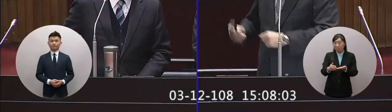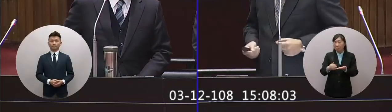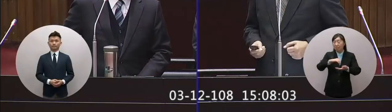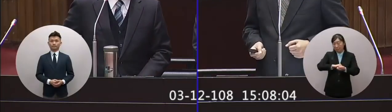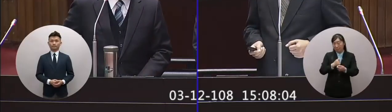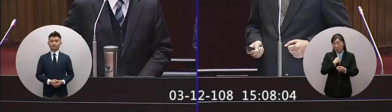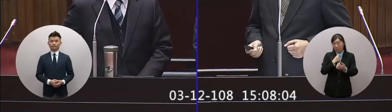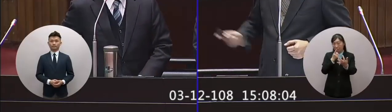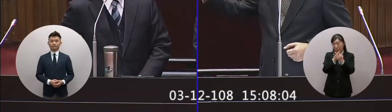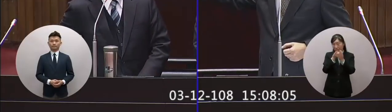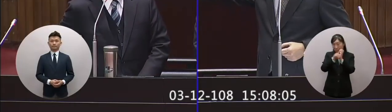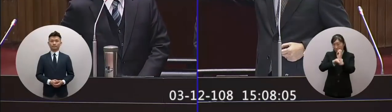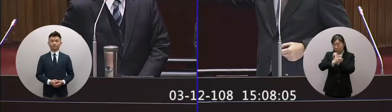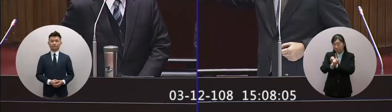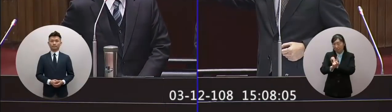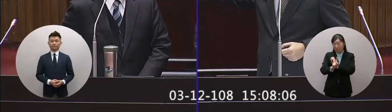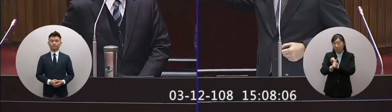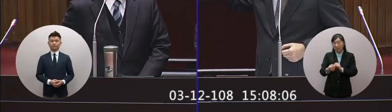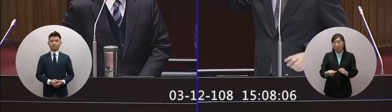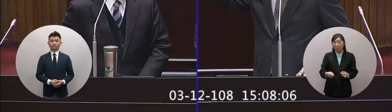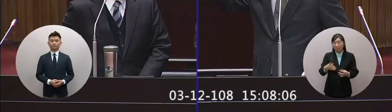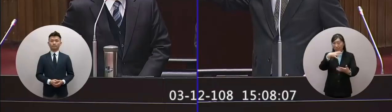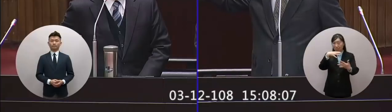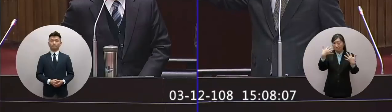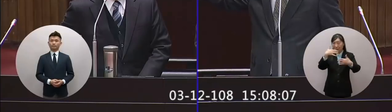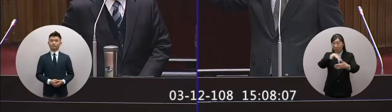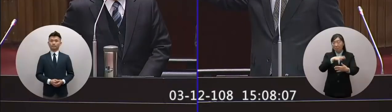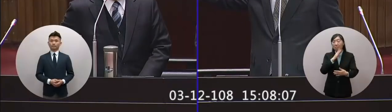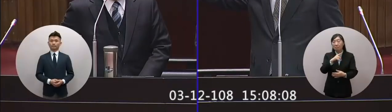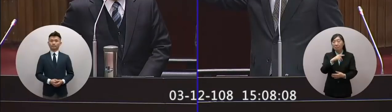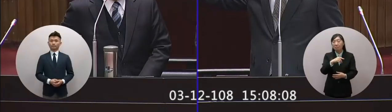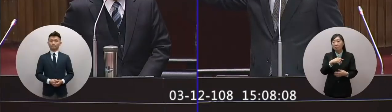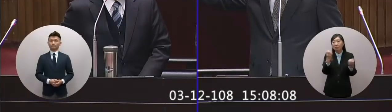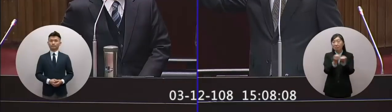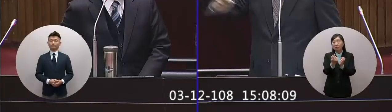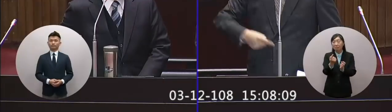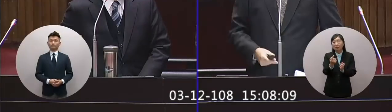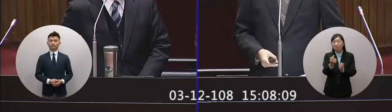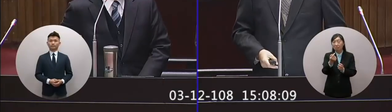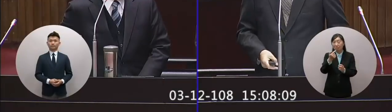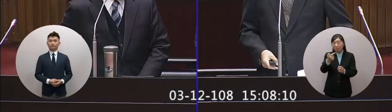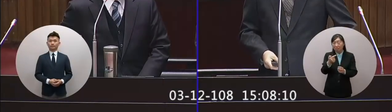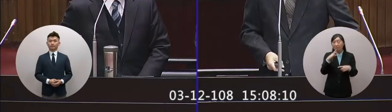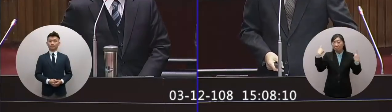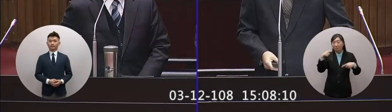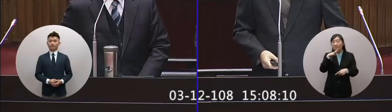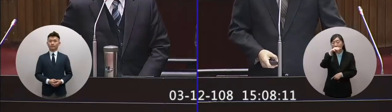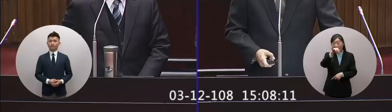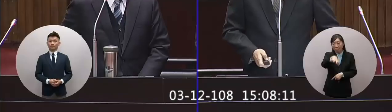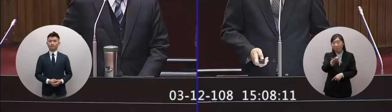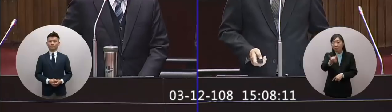要从细部来看。那这一些的问题里面，究竟它最多的发生的地方是什么地方？